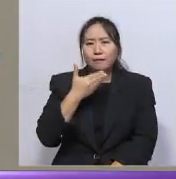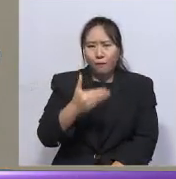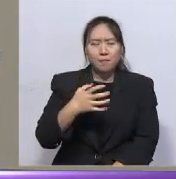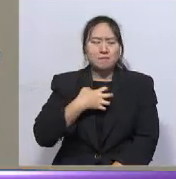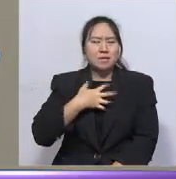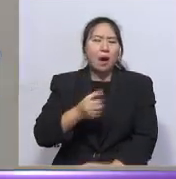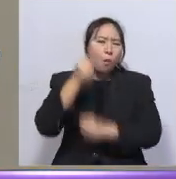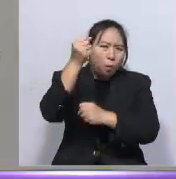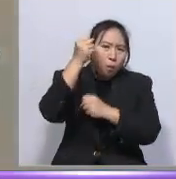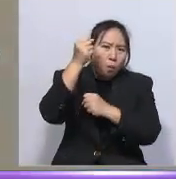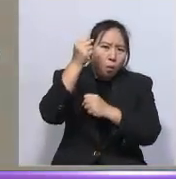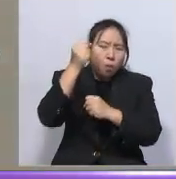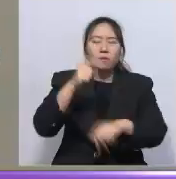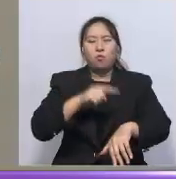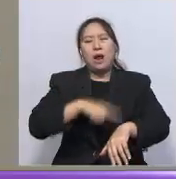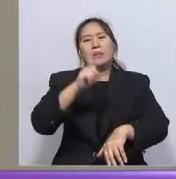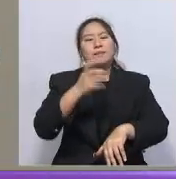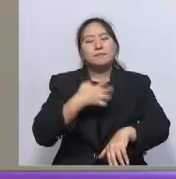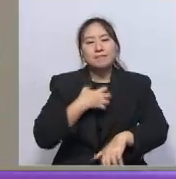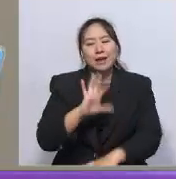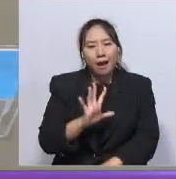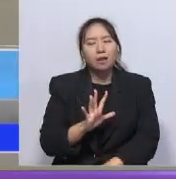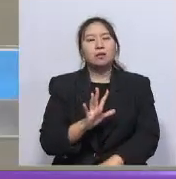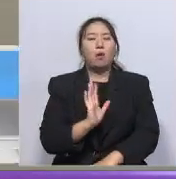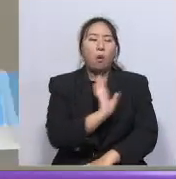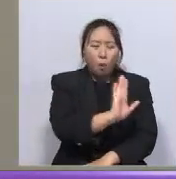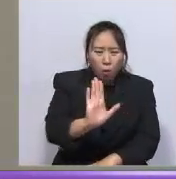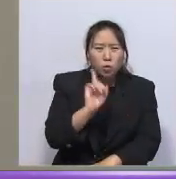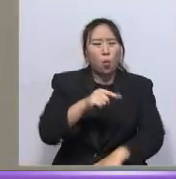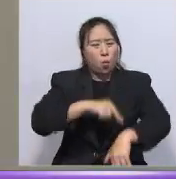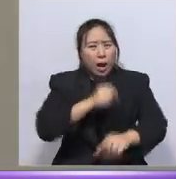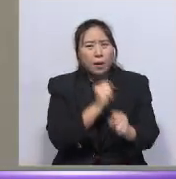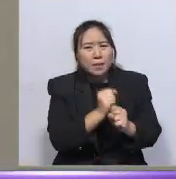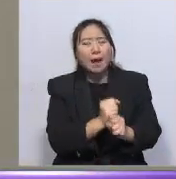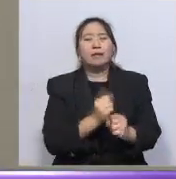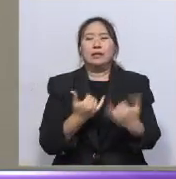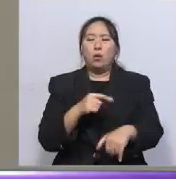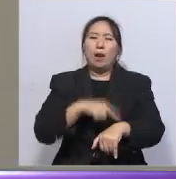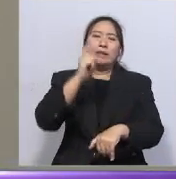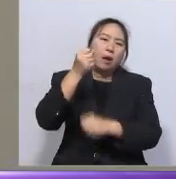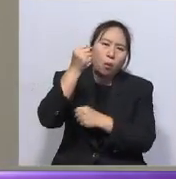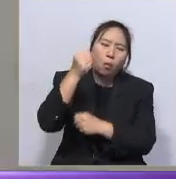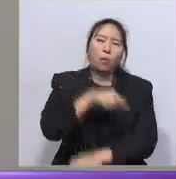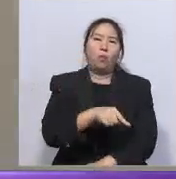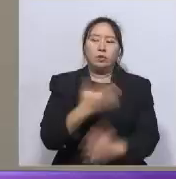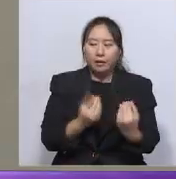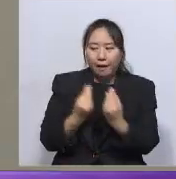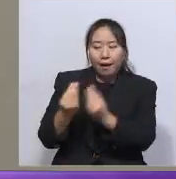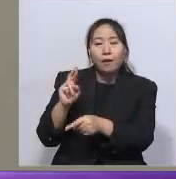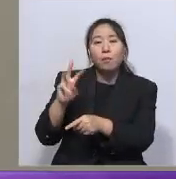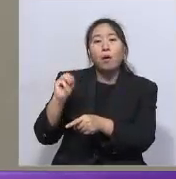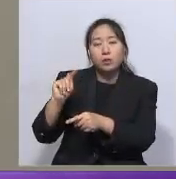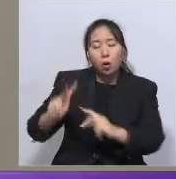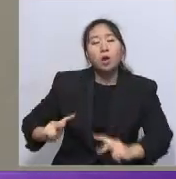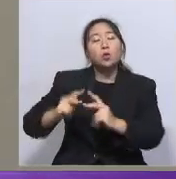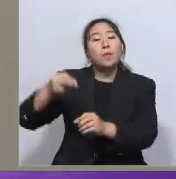การเคลื่อนไหวไปโน่นไปนี่แล้วก็เสียเวลานะของพี่น้องที่ต้องไปทำมาหากินนะวันนี้ก็ให้รัฐมนตรีกระทรวงพลังงานได้ไปชี้แจงทำความเข้าใจนะ